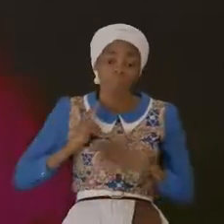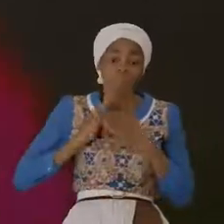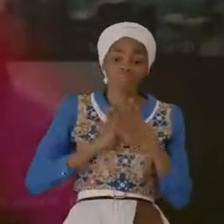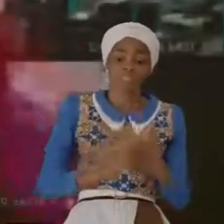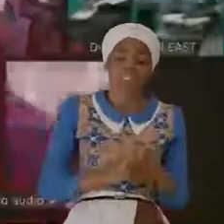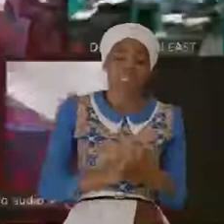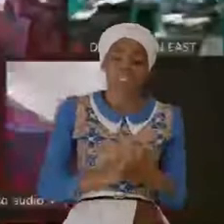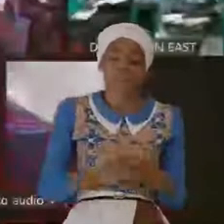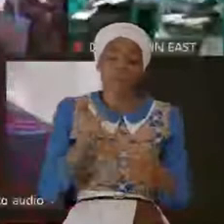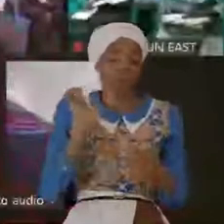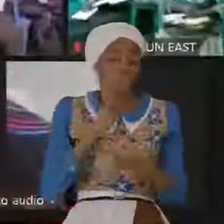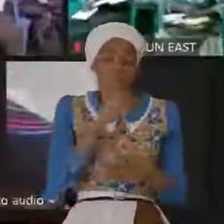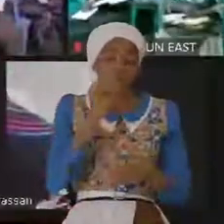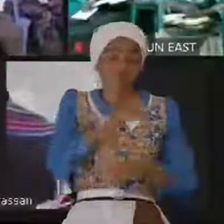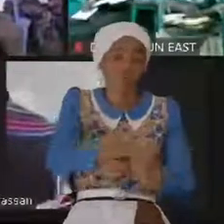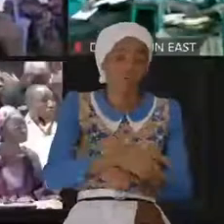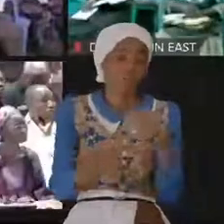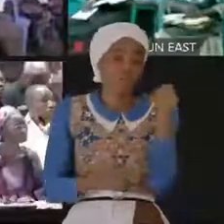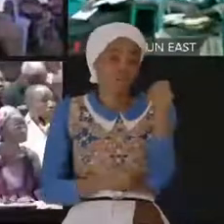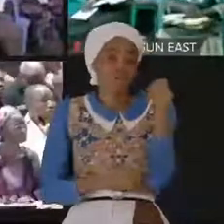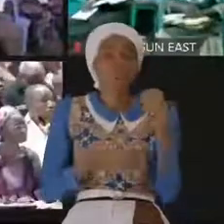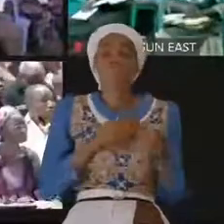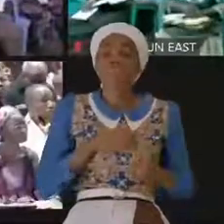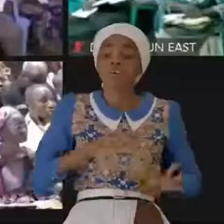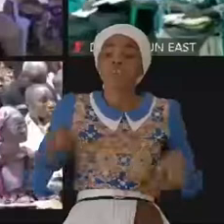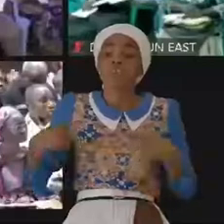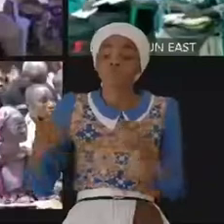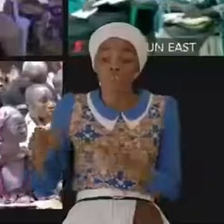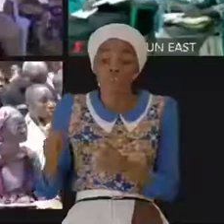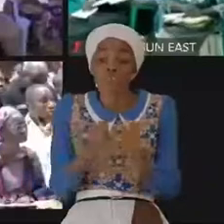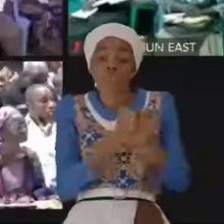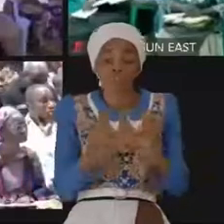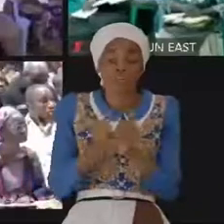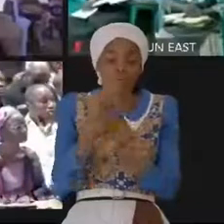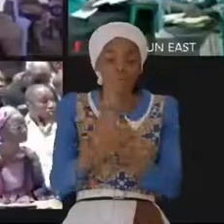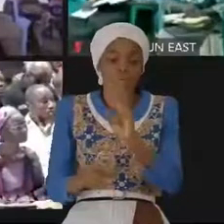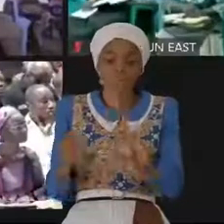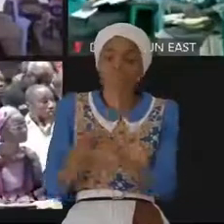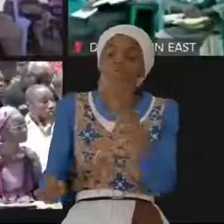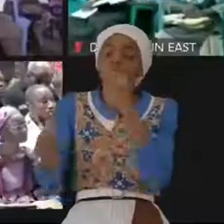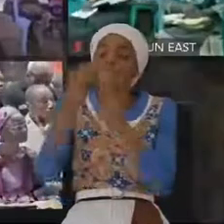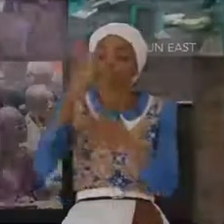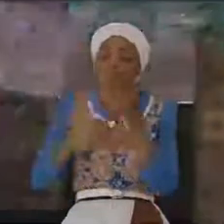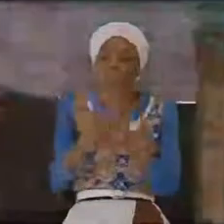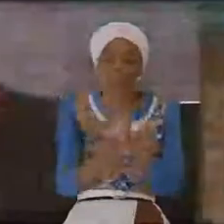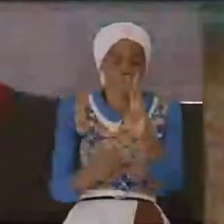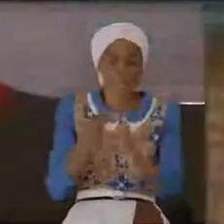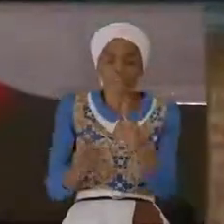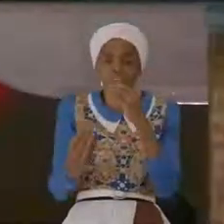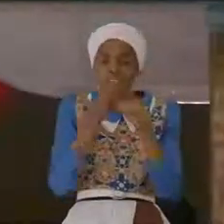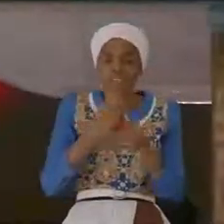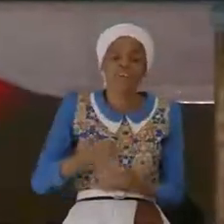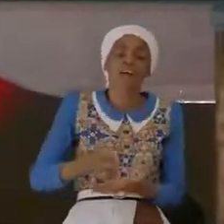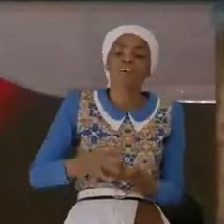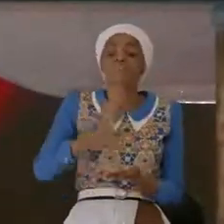aucune tentation, et qui tu vas ensemble avec le monde, tu manges ce qu'ils mangent, tu bois